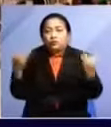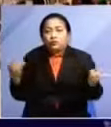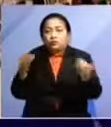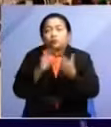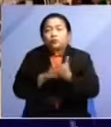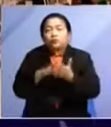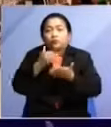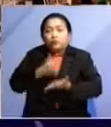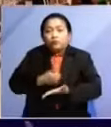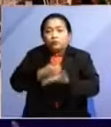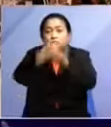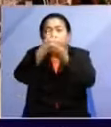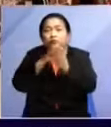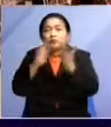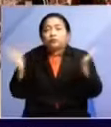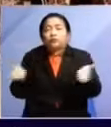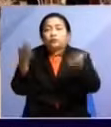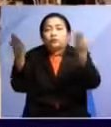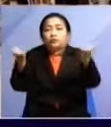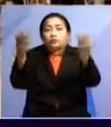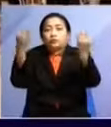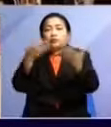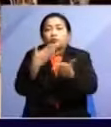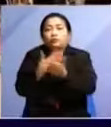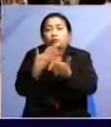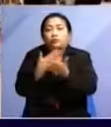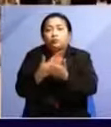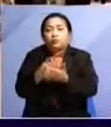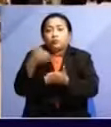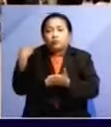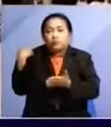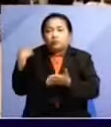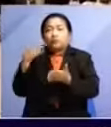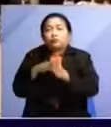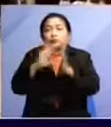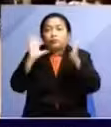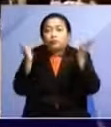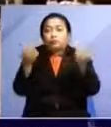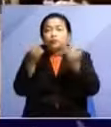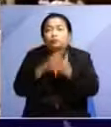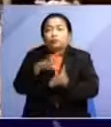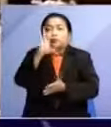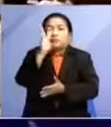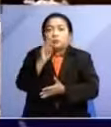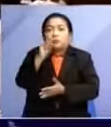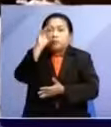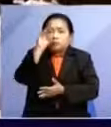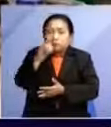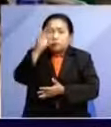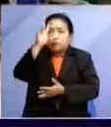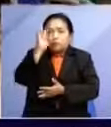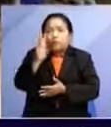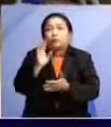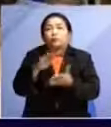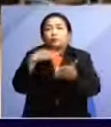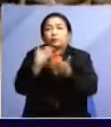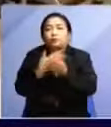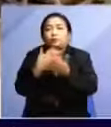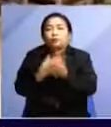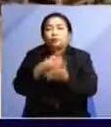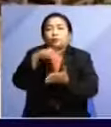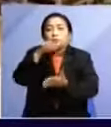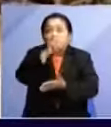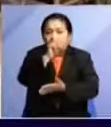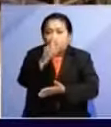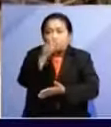ประมาณกายอุปกรณ์ที่ดำเนินการผลิตมีจำนวนถึง 67รายการงบประมาณที่ใช้190000